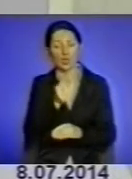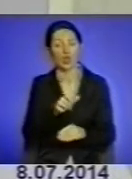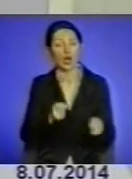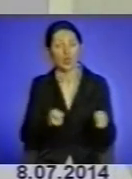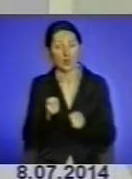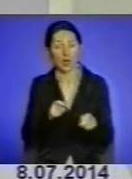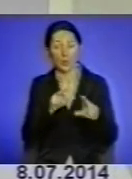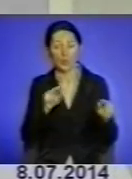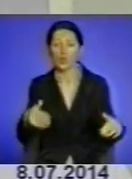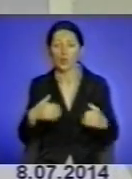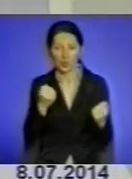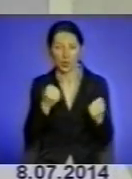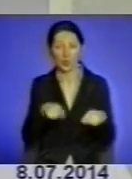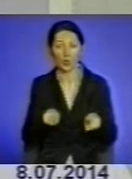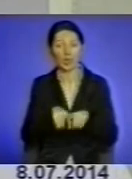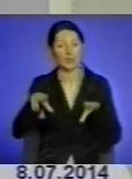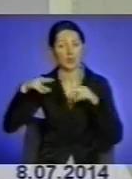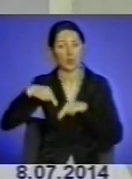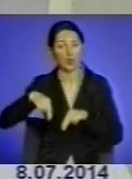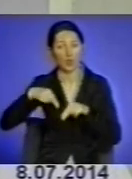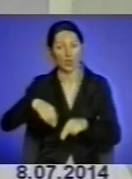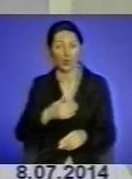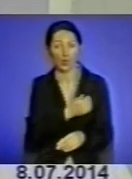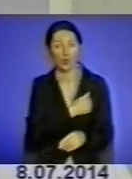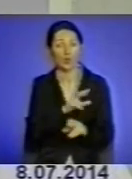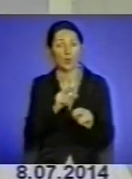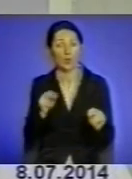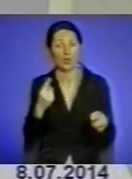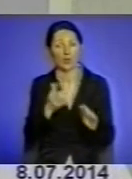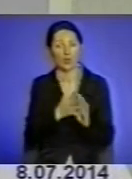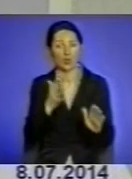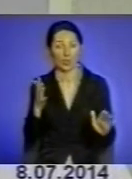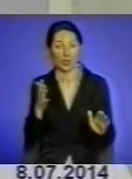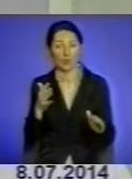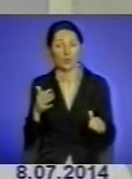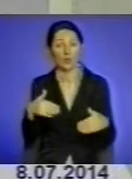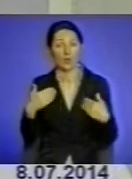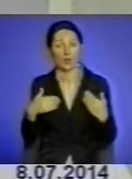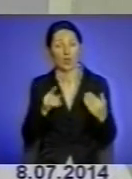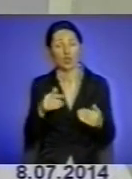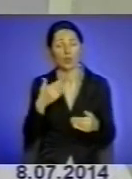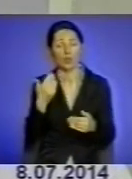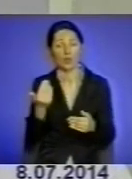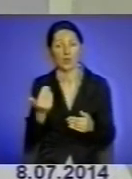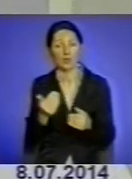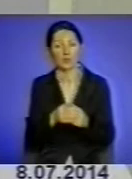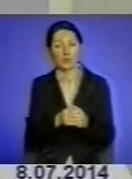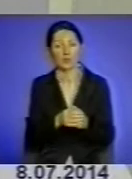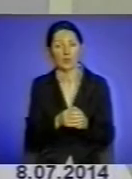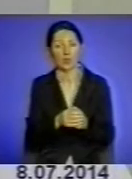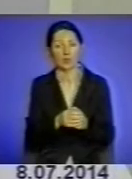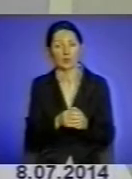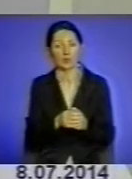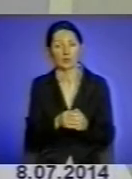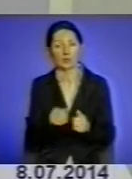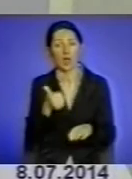би вам побажати так чергу всіх і хотів би себе пам'ятати, що від вас ці депутати дуже багато.